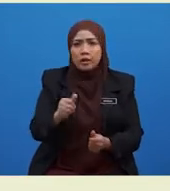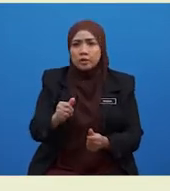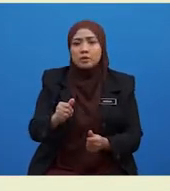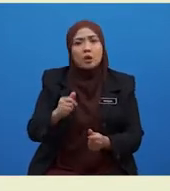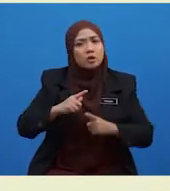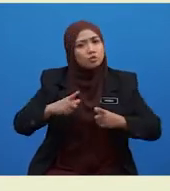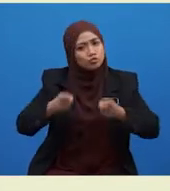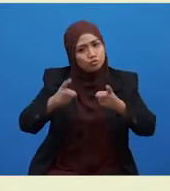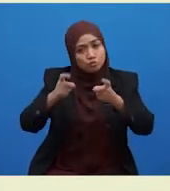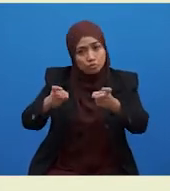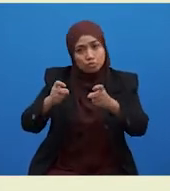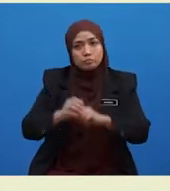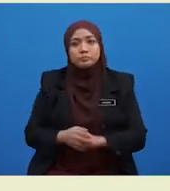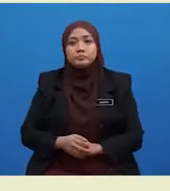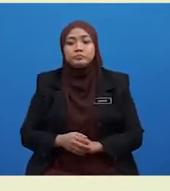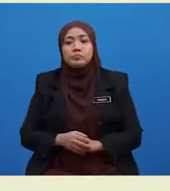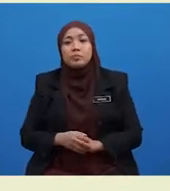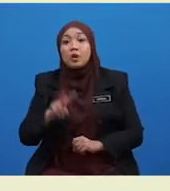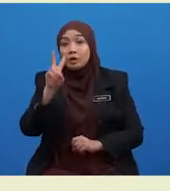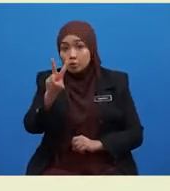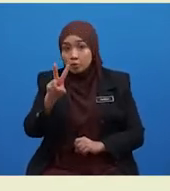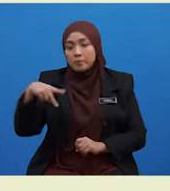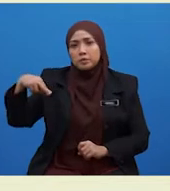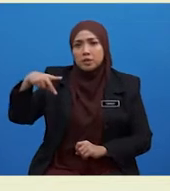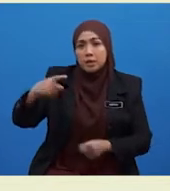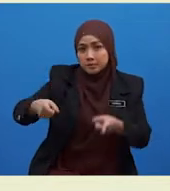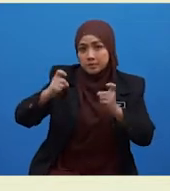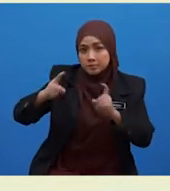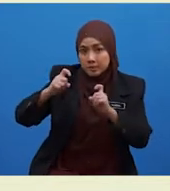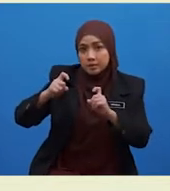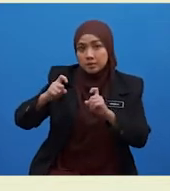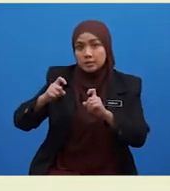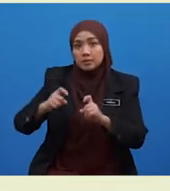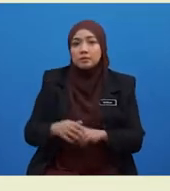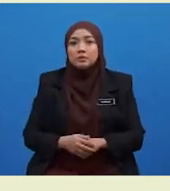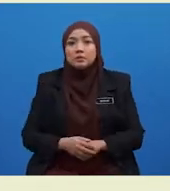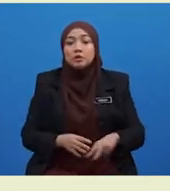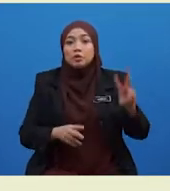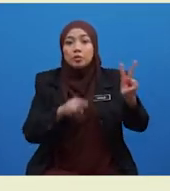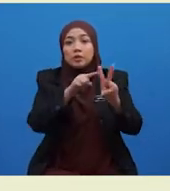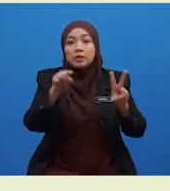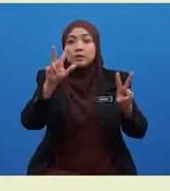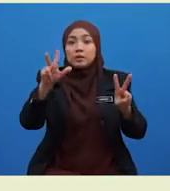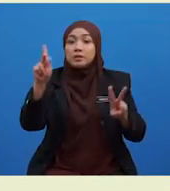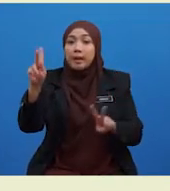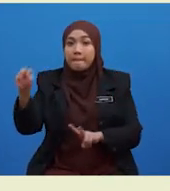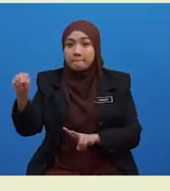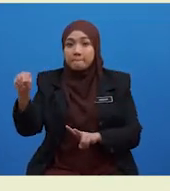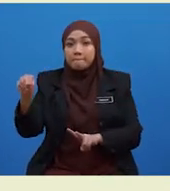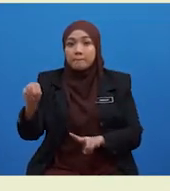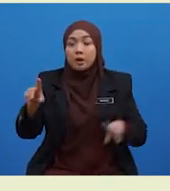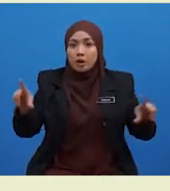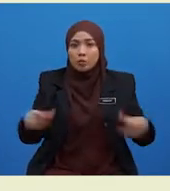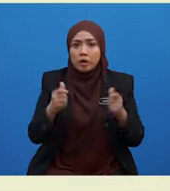kelajuan. Kedua, ialah berjalan pantas 2 hingga 3 km. Dilakukan dengan